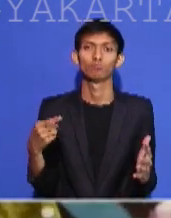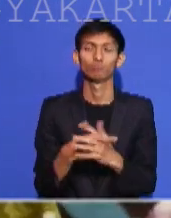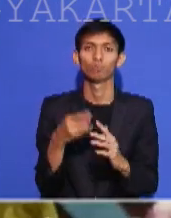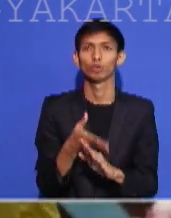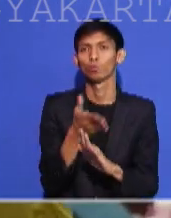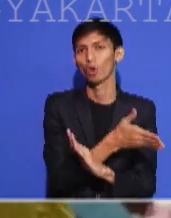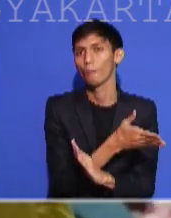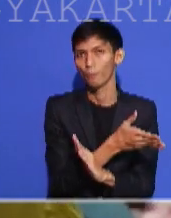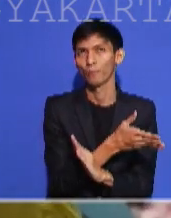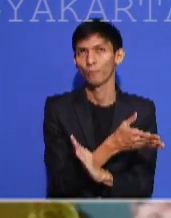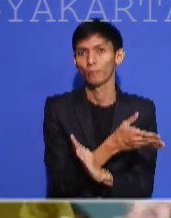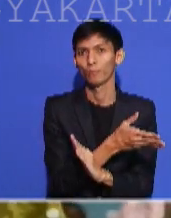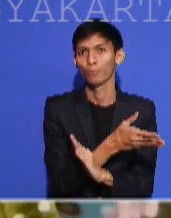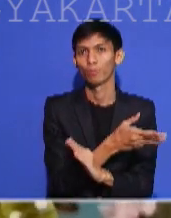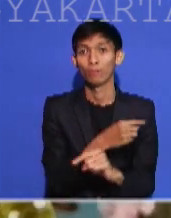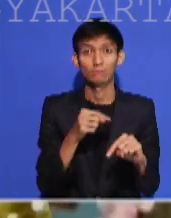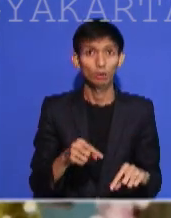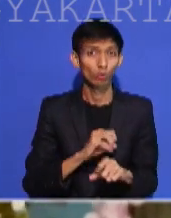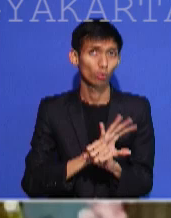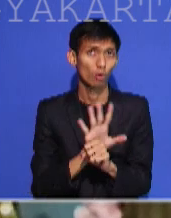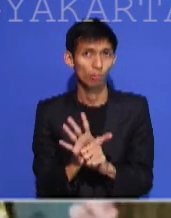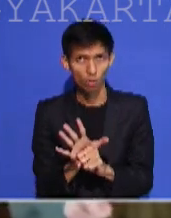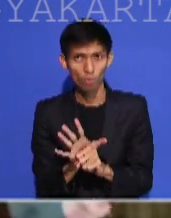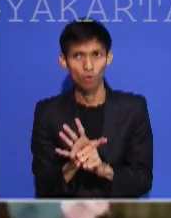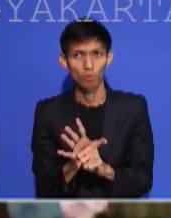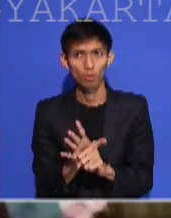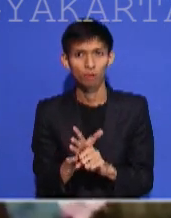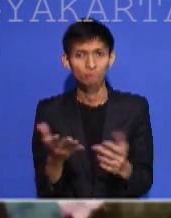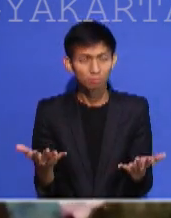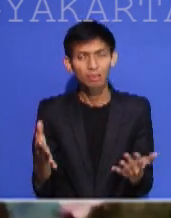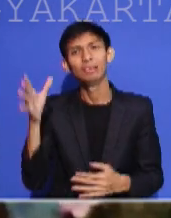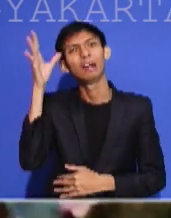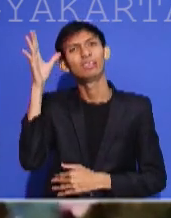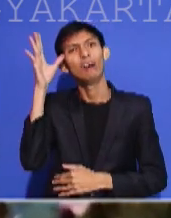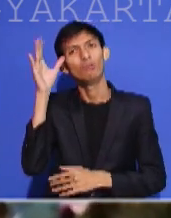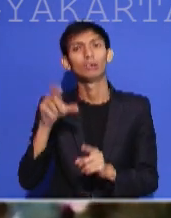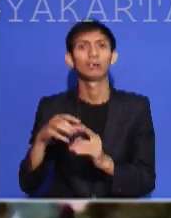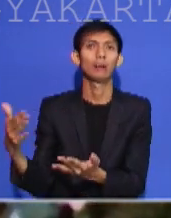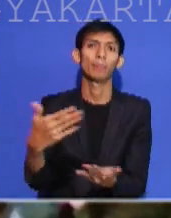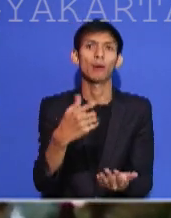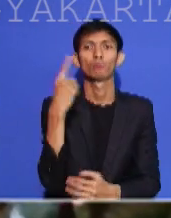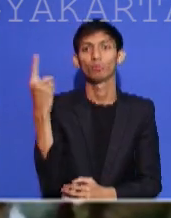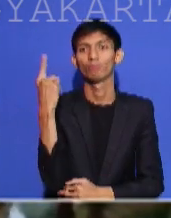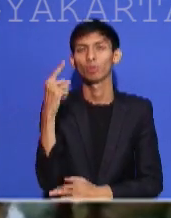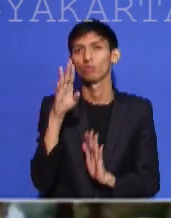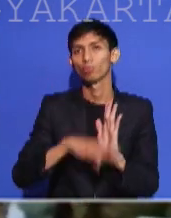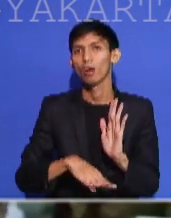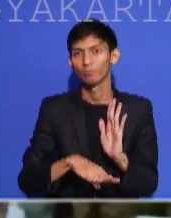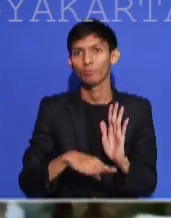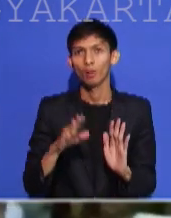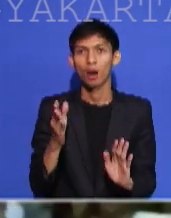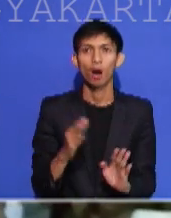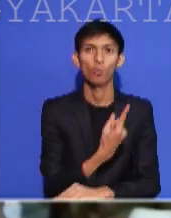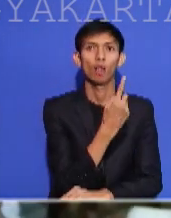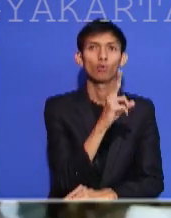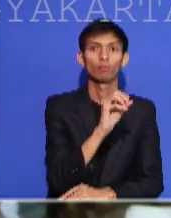sebumnyanya di sayaang nasionalnya itu turun dari 2 juta sekian sekarang